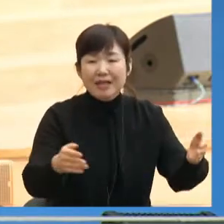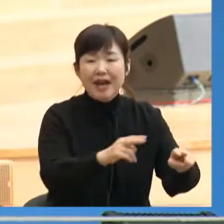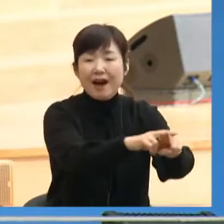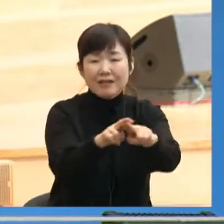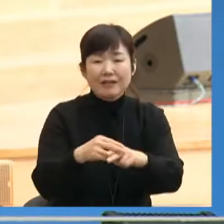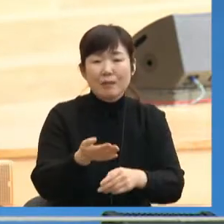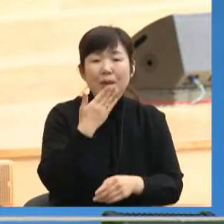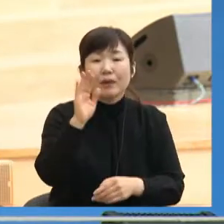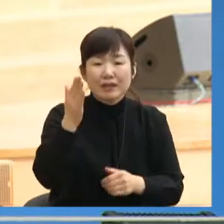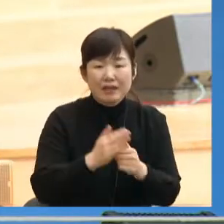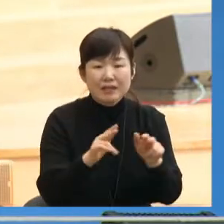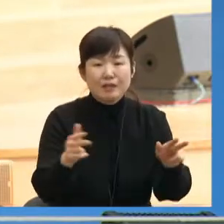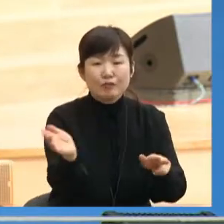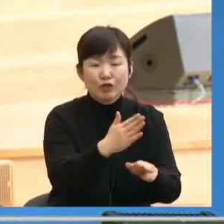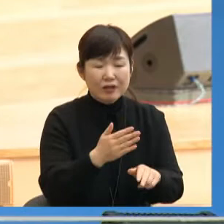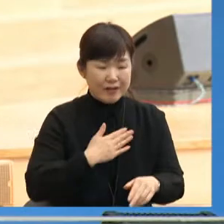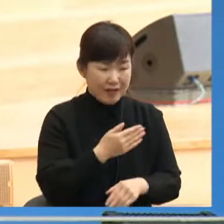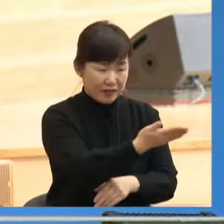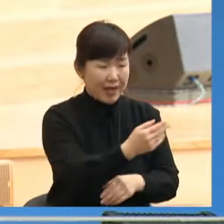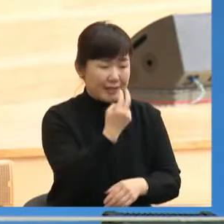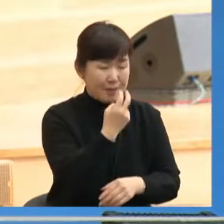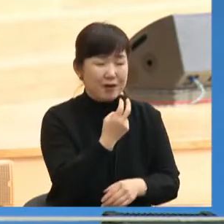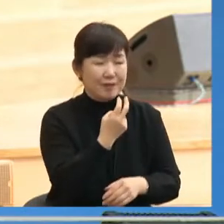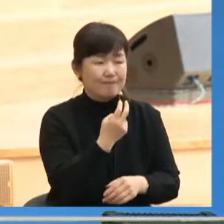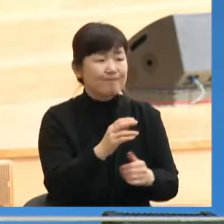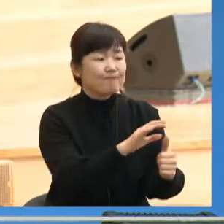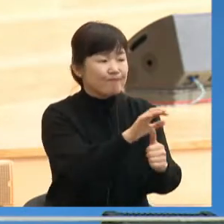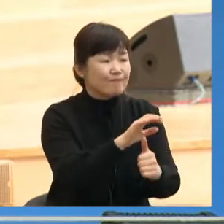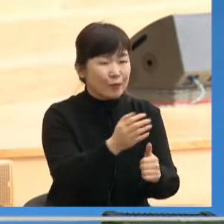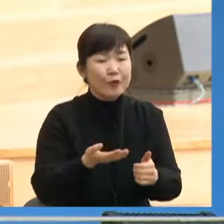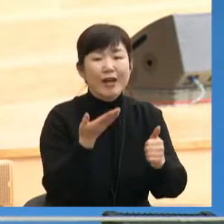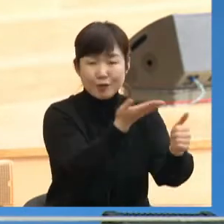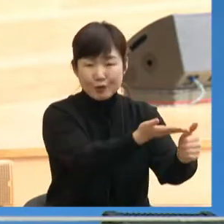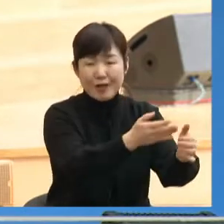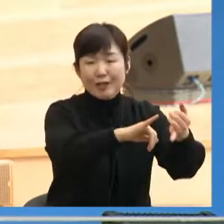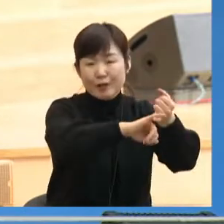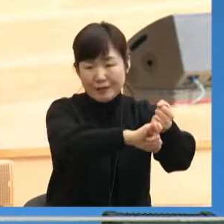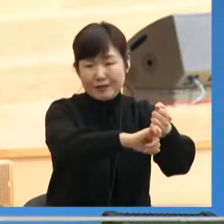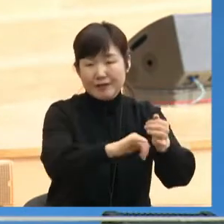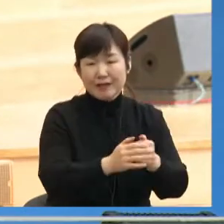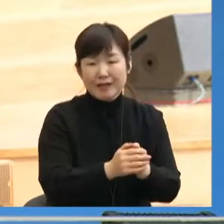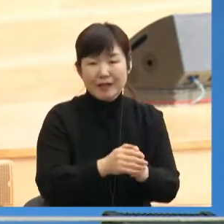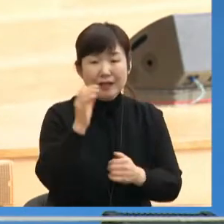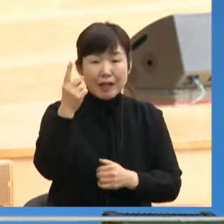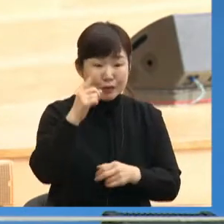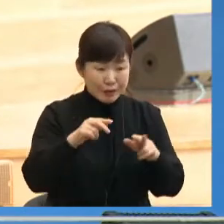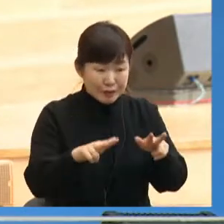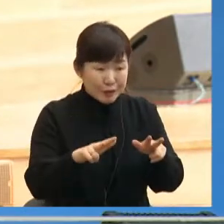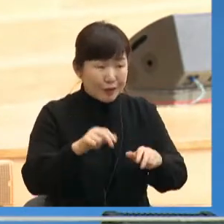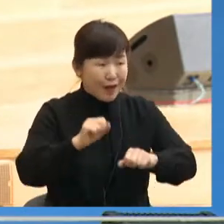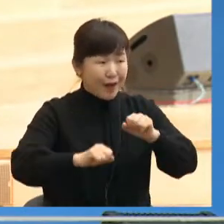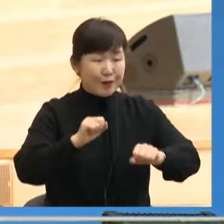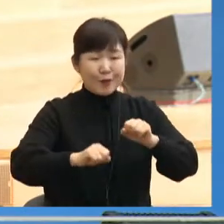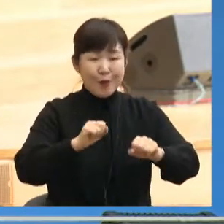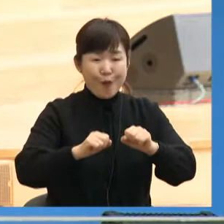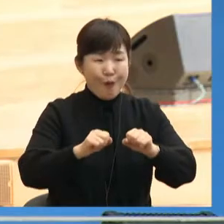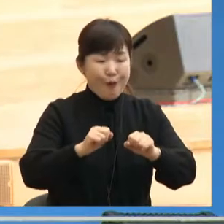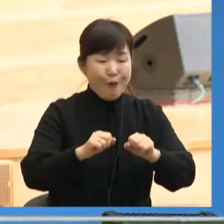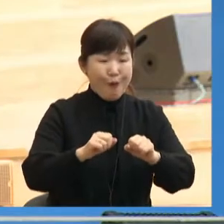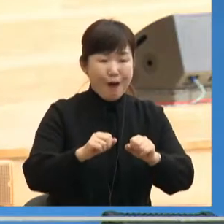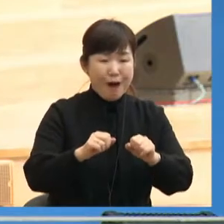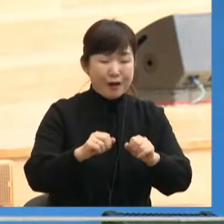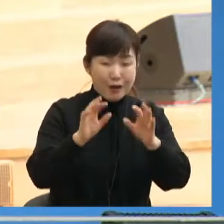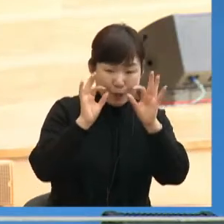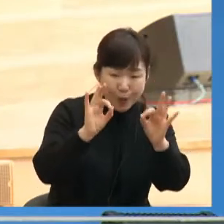것이다. 지금부터 내가 너희 생명을 지켜주마. 여러분 다윗이 이러는 거예요. 그 말을 들었던